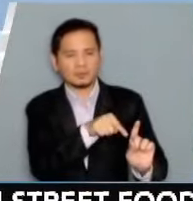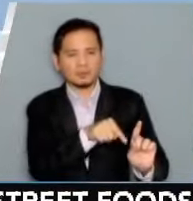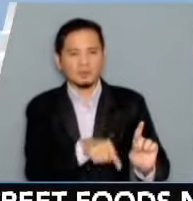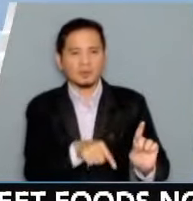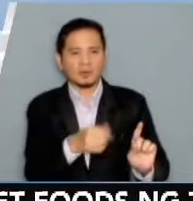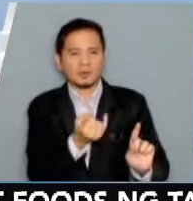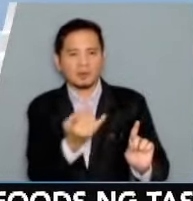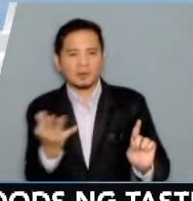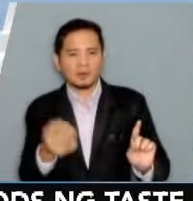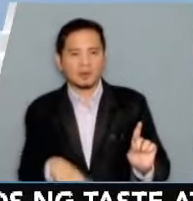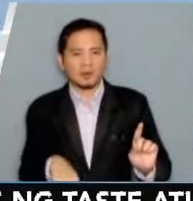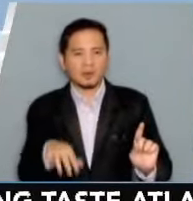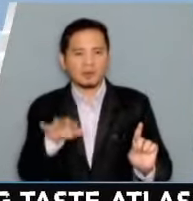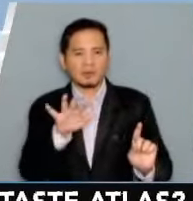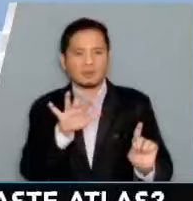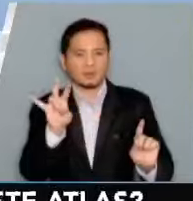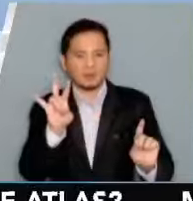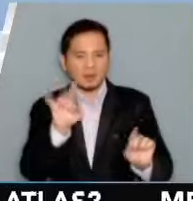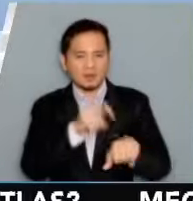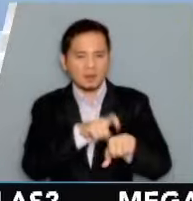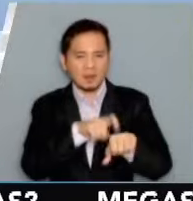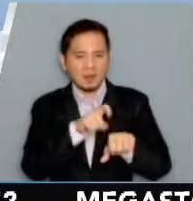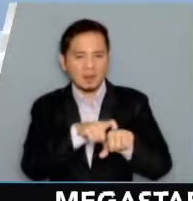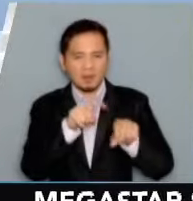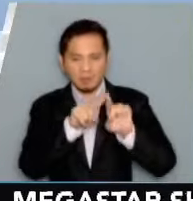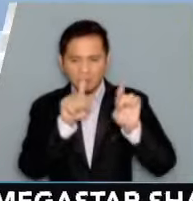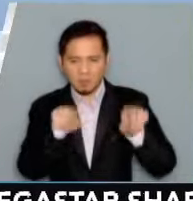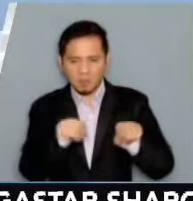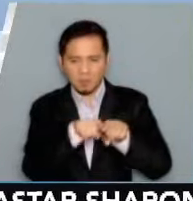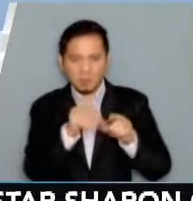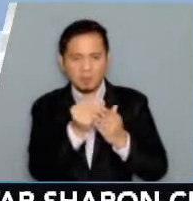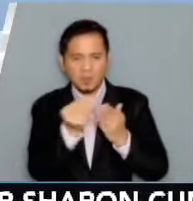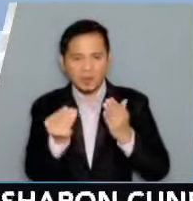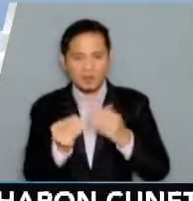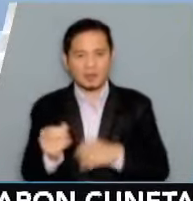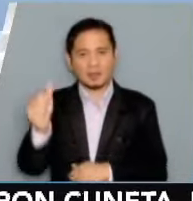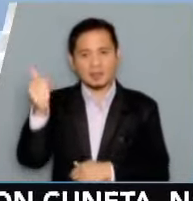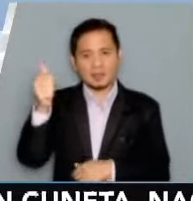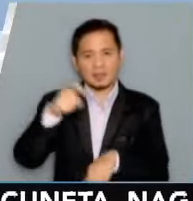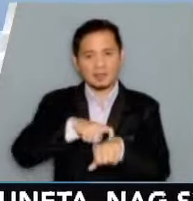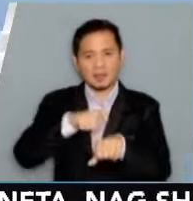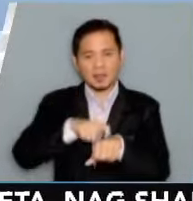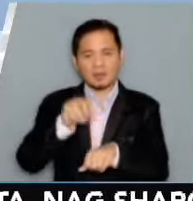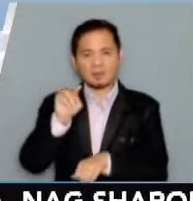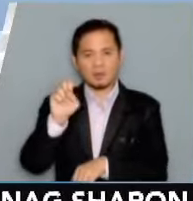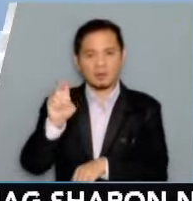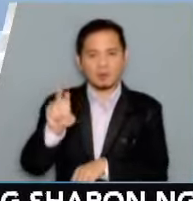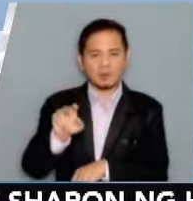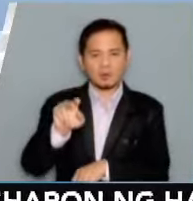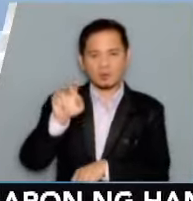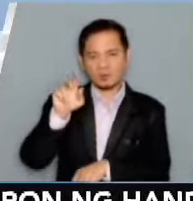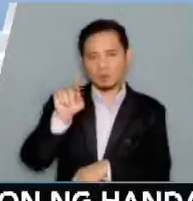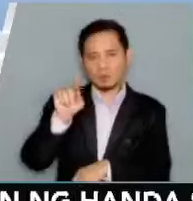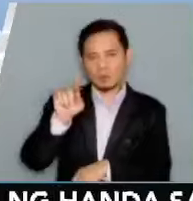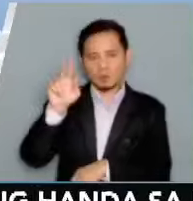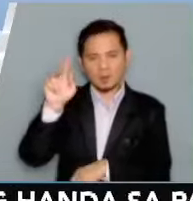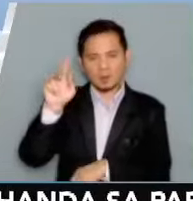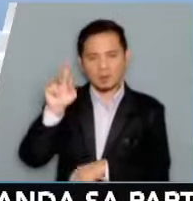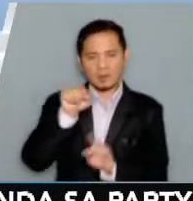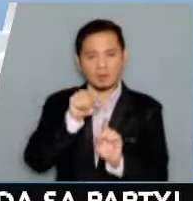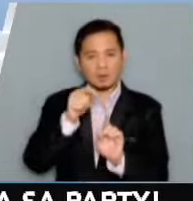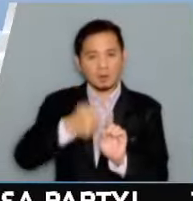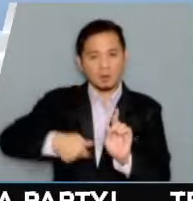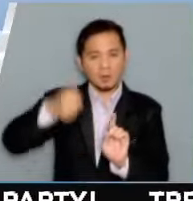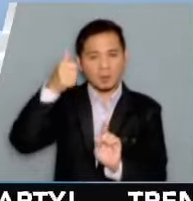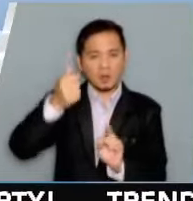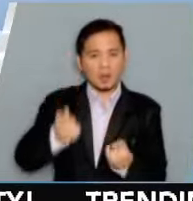sa loto noung nakaraang taon kabilang dito ang s beses na pagtama noong November 2023 ang kabuuan niang premyo umabot daw